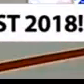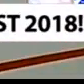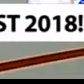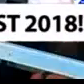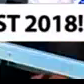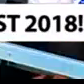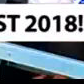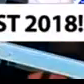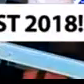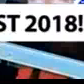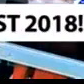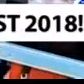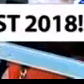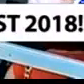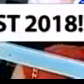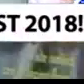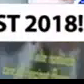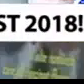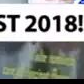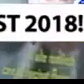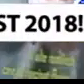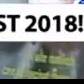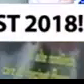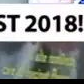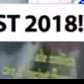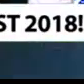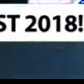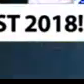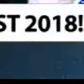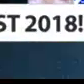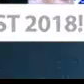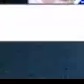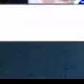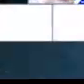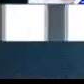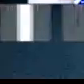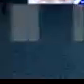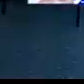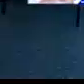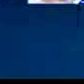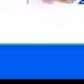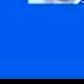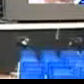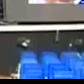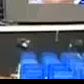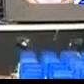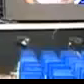Bookfest 2018. Sunt 50.000 de titluri de carte de la cele mai importante edituri din România și Republica